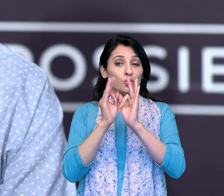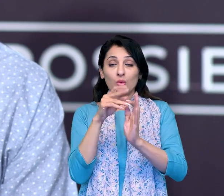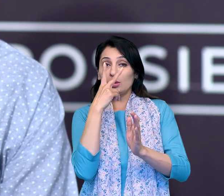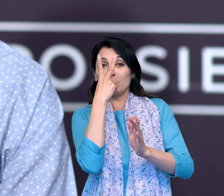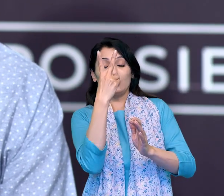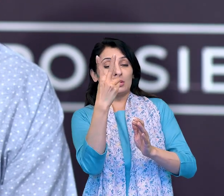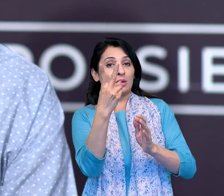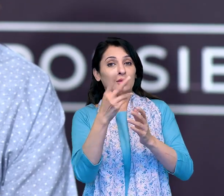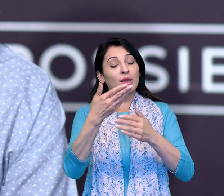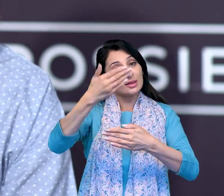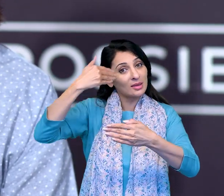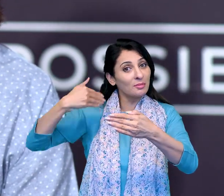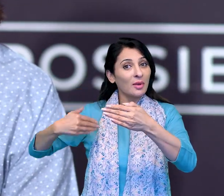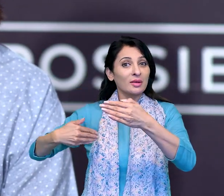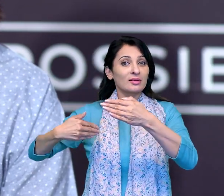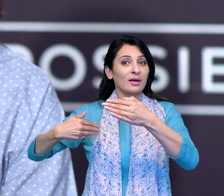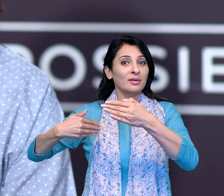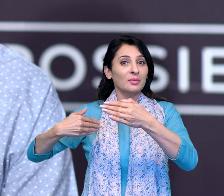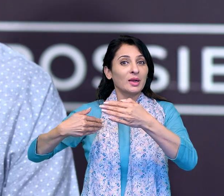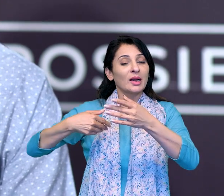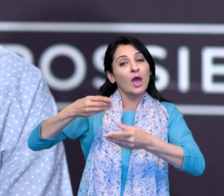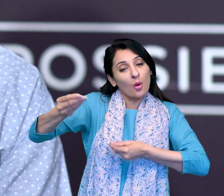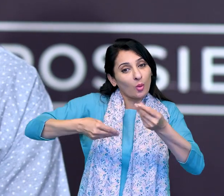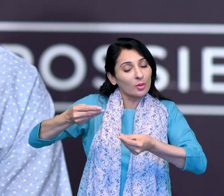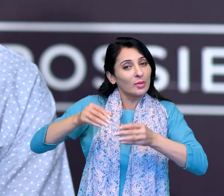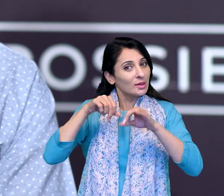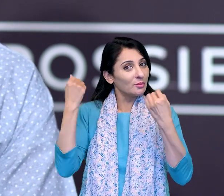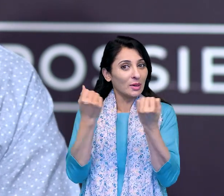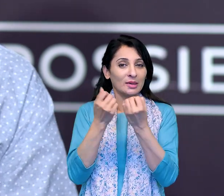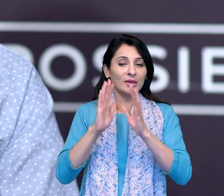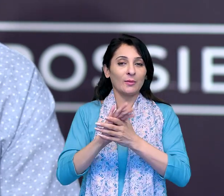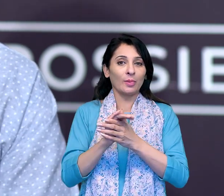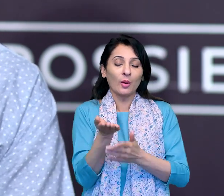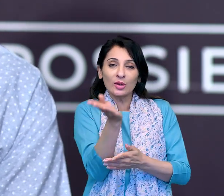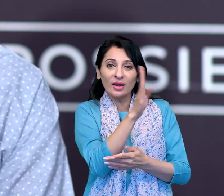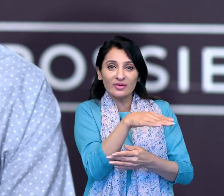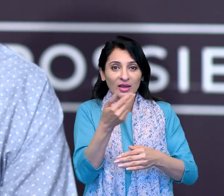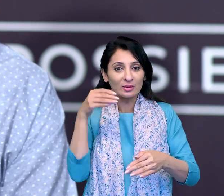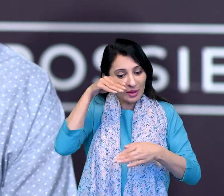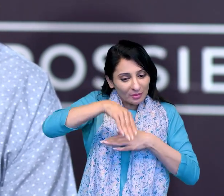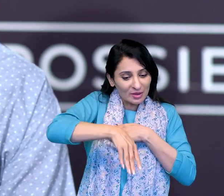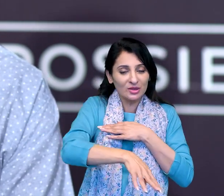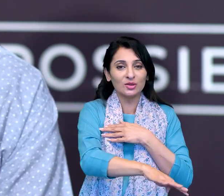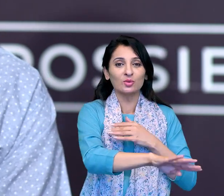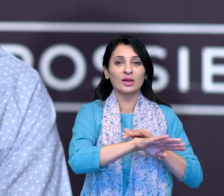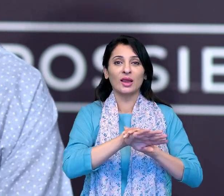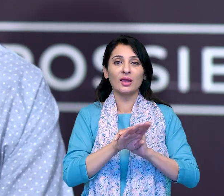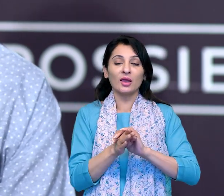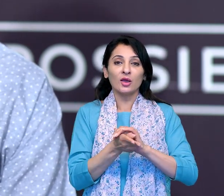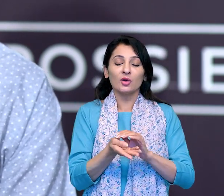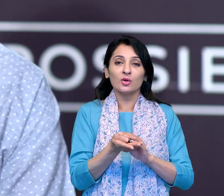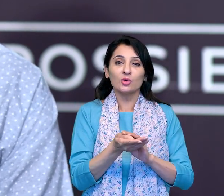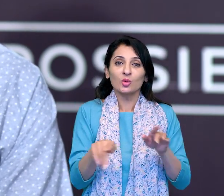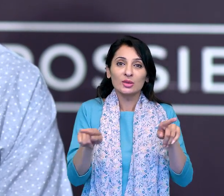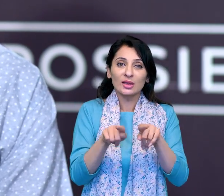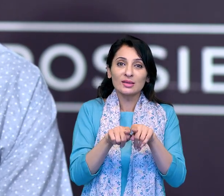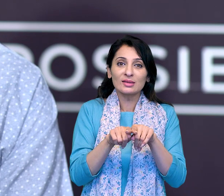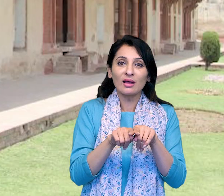सा व्यू देती है की इसकी बैक साइड पर अकबरी मंडी है और लेफ्ट साइड पर अगर हम नीचे उतरते हैं